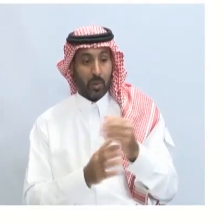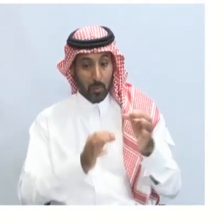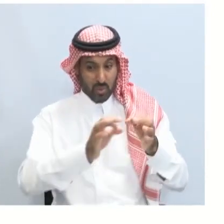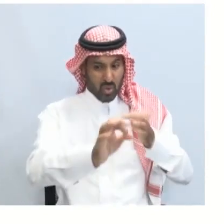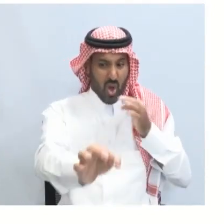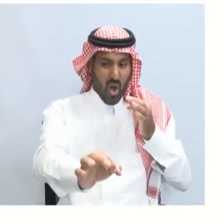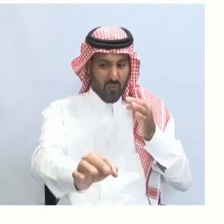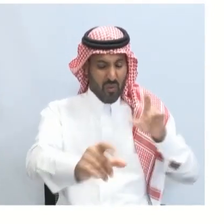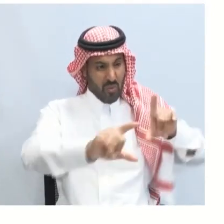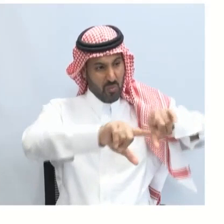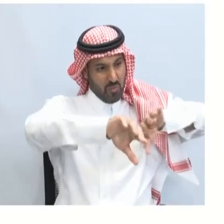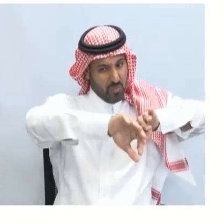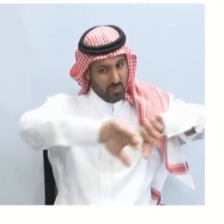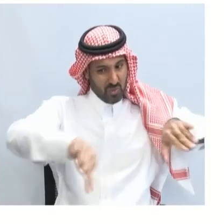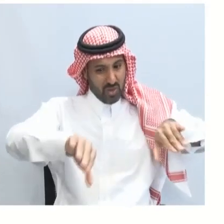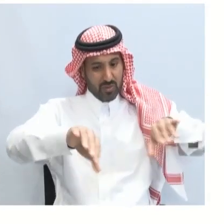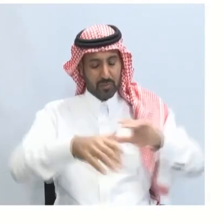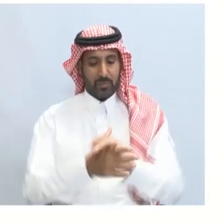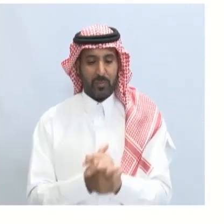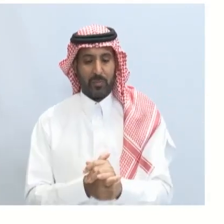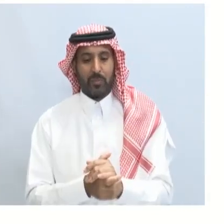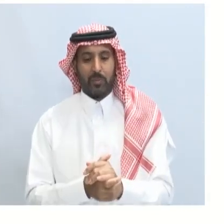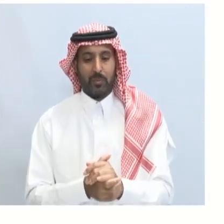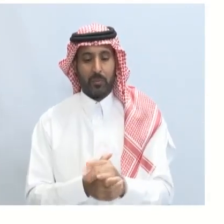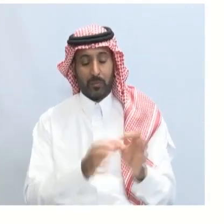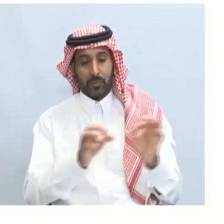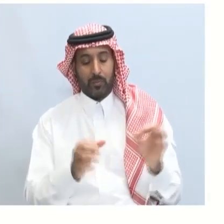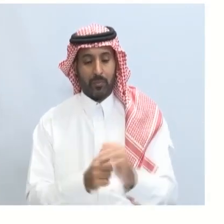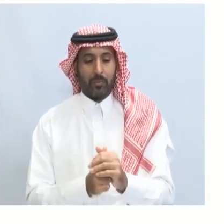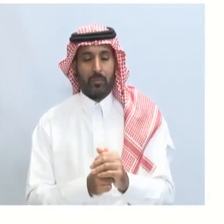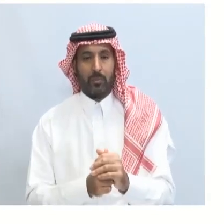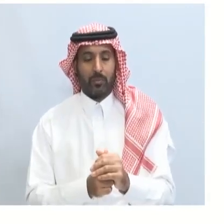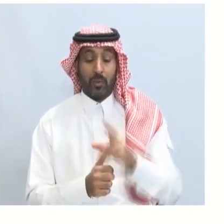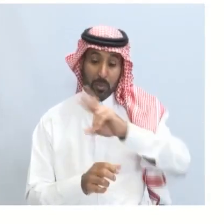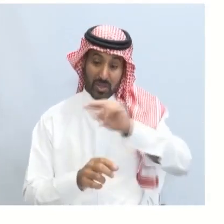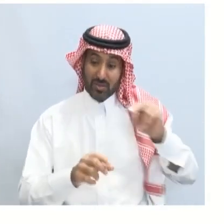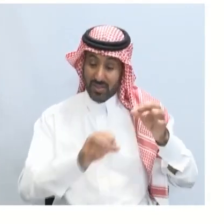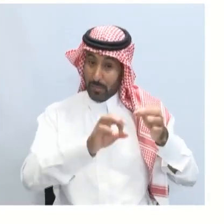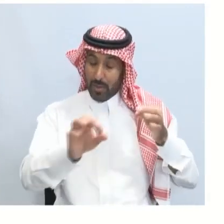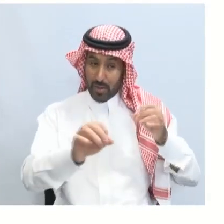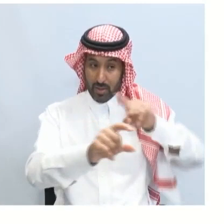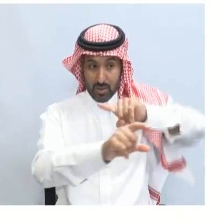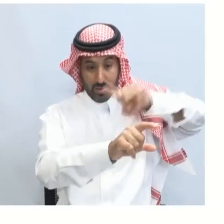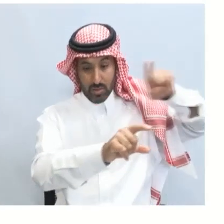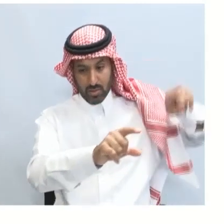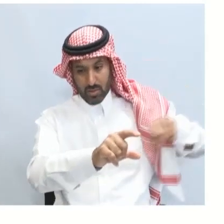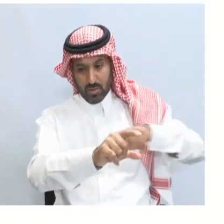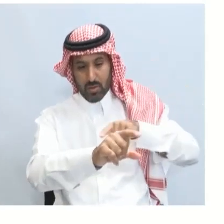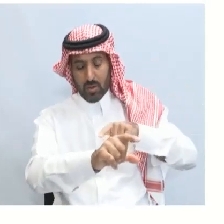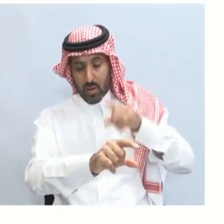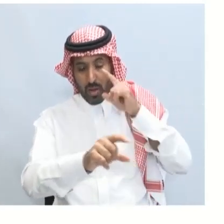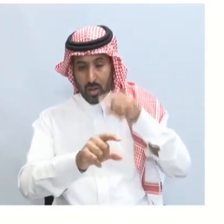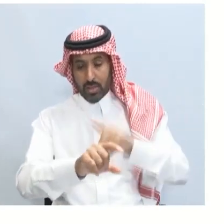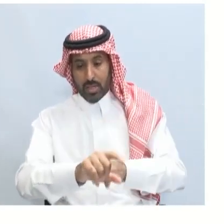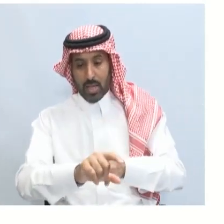انه تفصل بينها مسافات شاسعه ايضا لدينا هنا